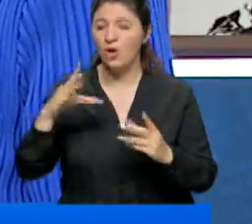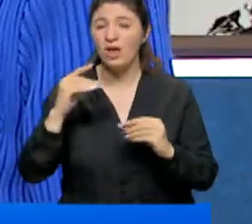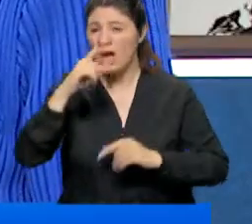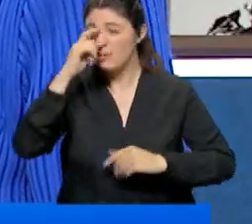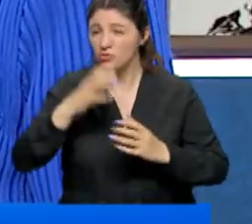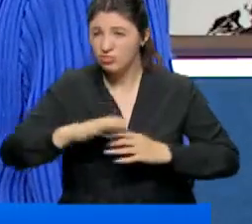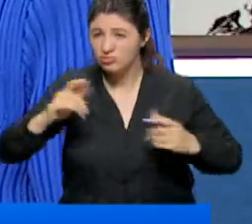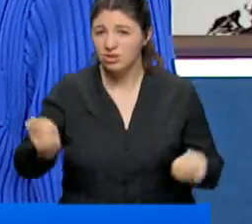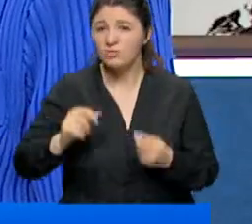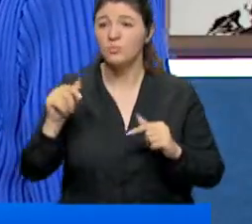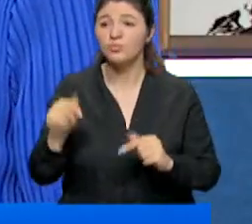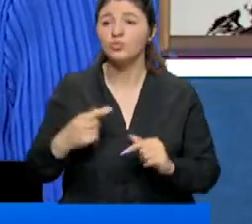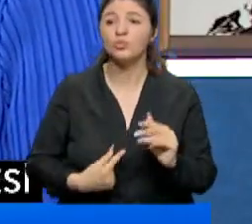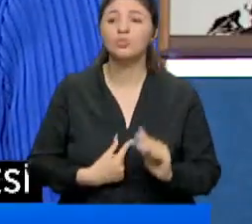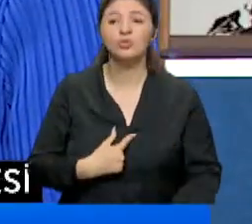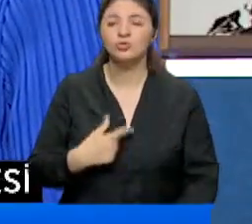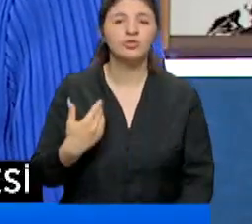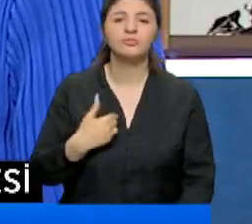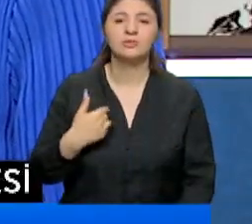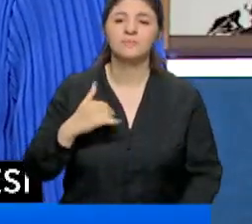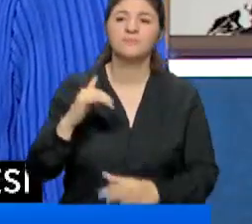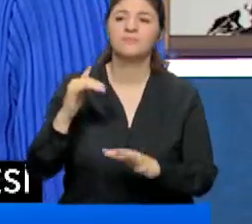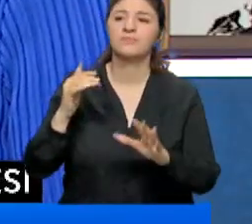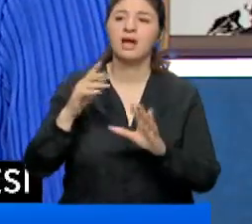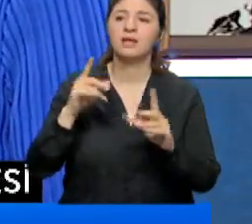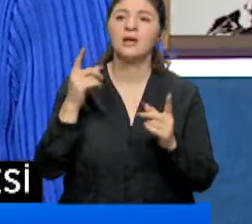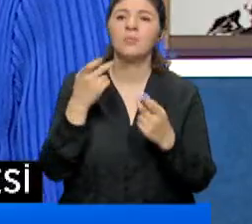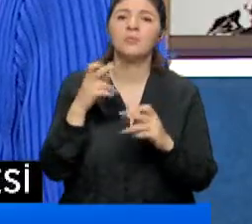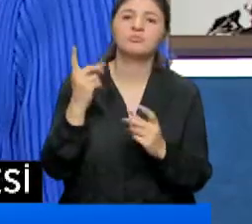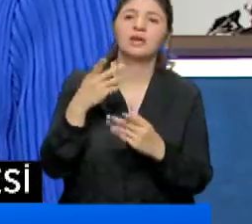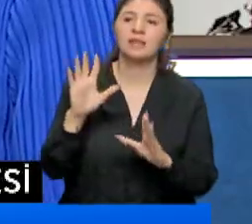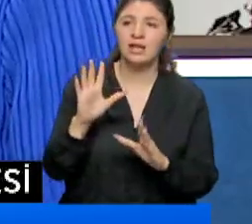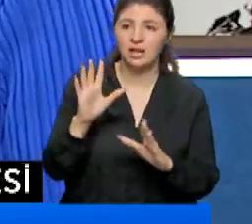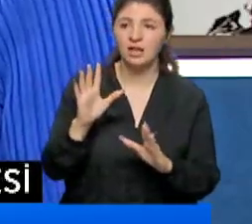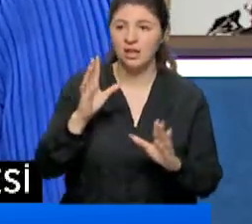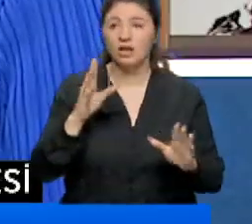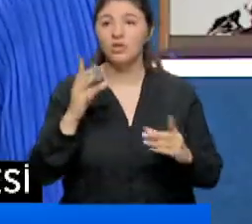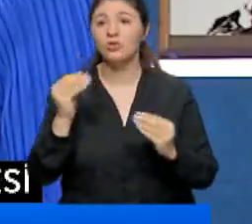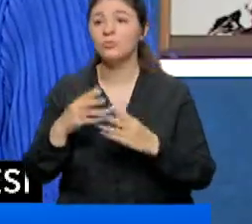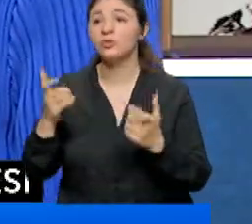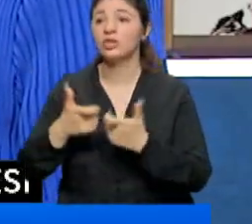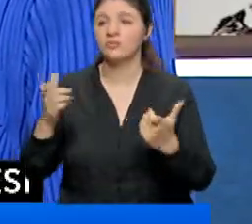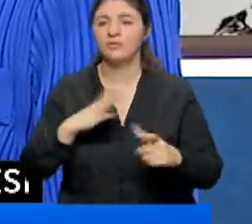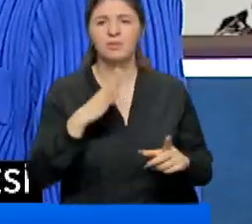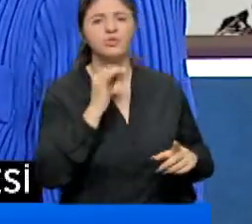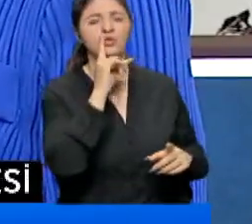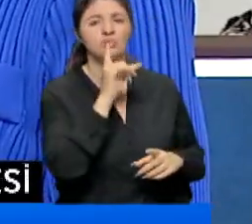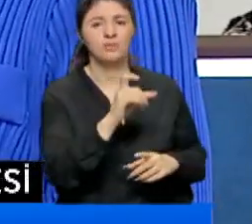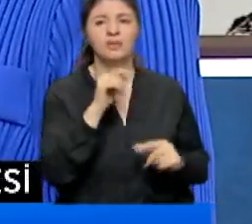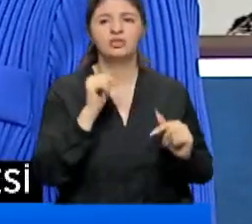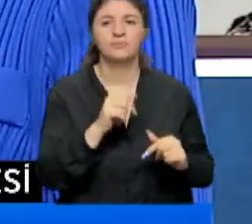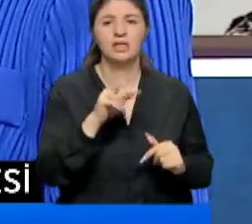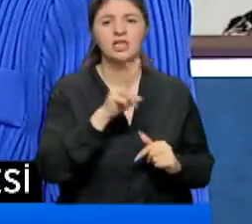çalışmalar ki bunlar bu Ama bu Umudumuz bizim Mesnetsiz bir umut değil yanakları var oldu sorayım önce